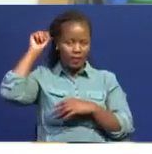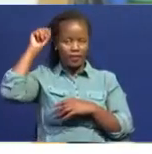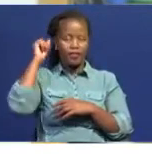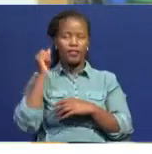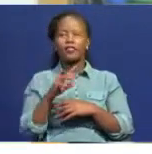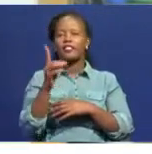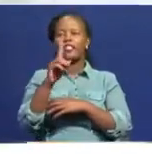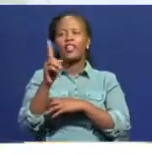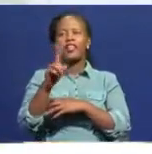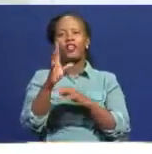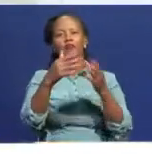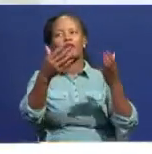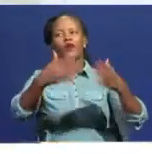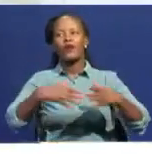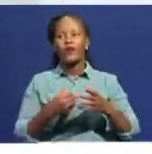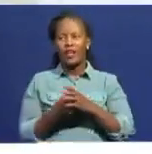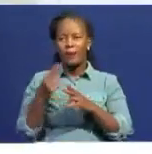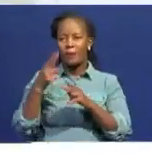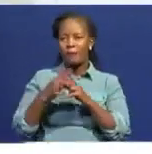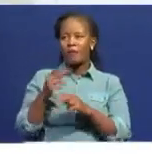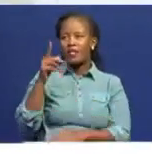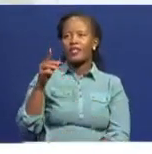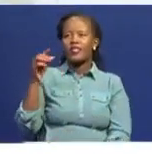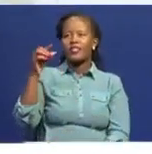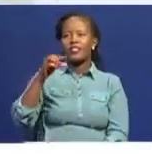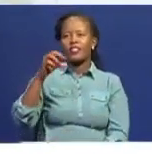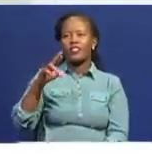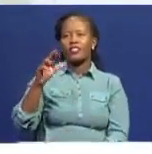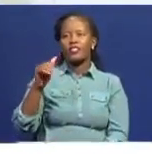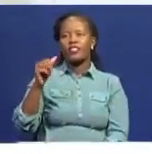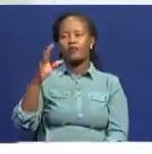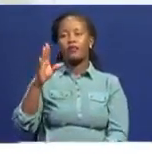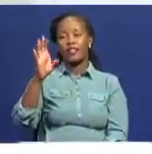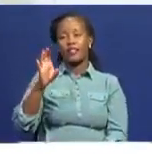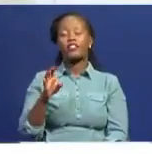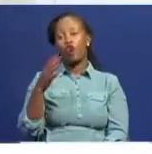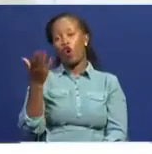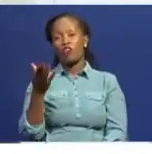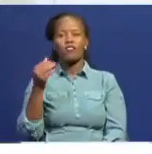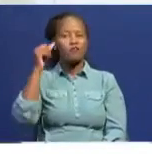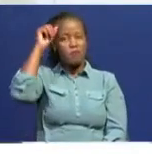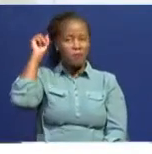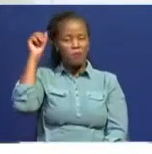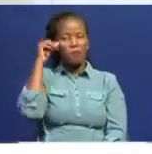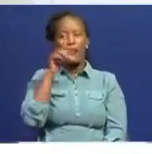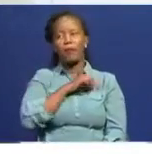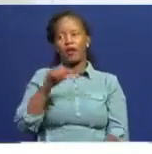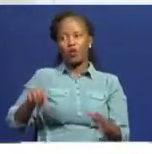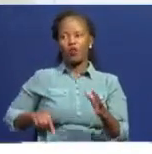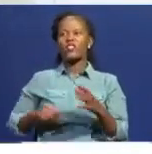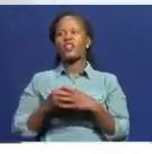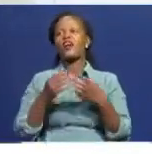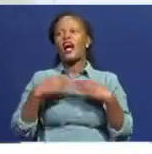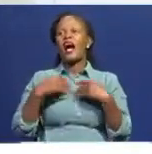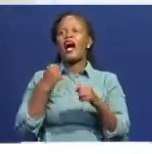Nairobi. Karibu. Kwa majina naitwa Grace Andreko, aka Baba Queen. So guys, nimekuwa nikifanya hii kazi for